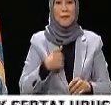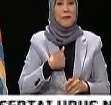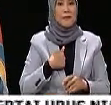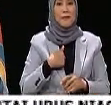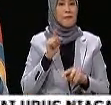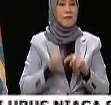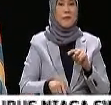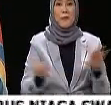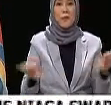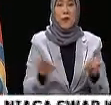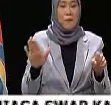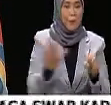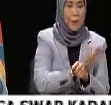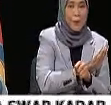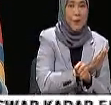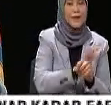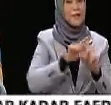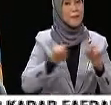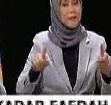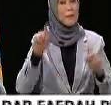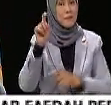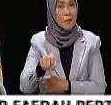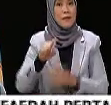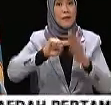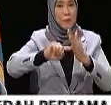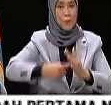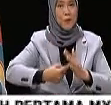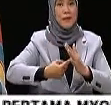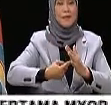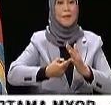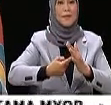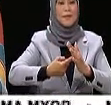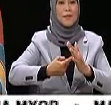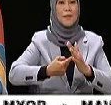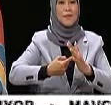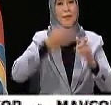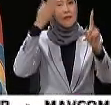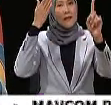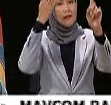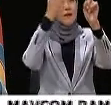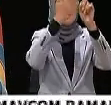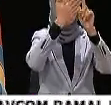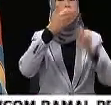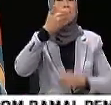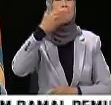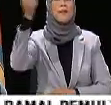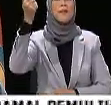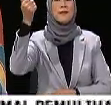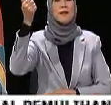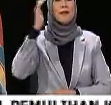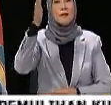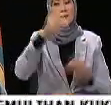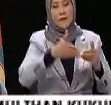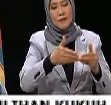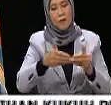laksanakan dengan sepenuhnya tapi saya mesti bermula untuk permulaan ke arah kepada lebih baik dan mungkin akan